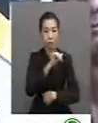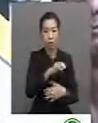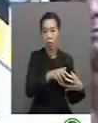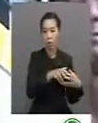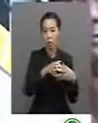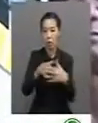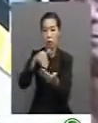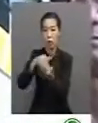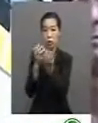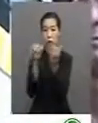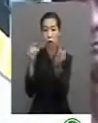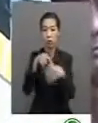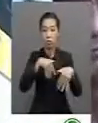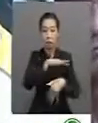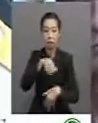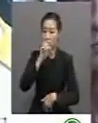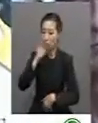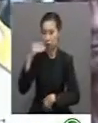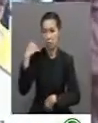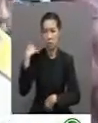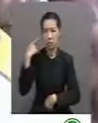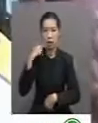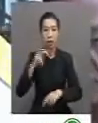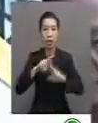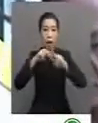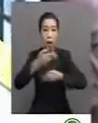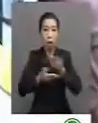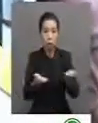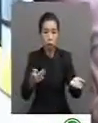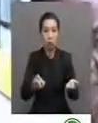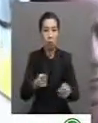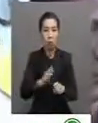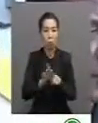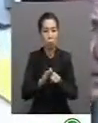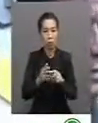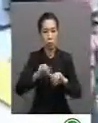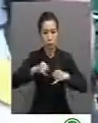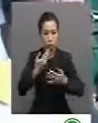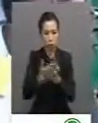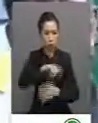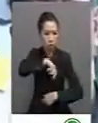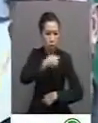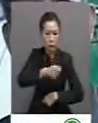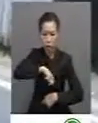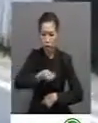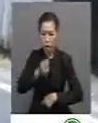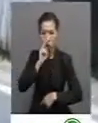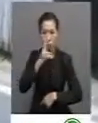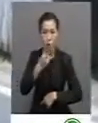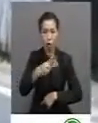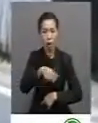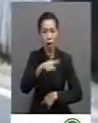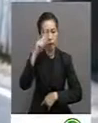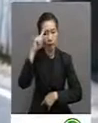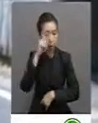รมอำเภอรัตนบุรีบอกว่ามีการเรียกเก็บเงินค่าเช่าพื้นที่ซ้ำซ้อนทางอำเภอจึงเชิญเทศบาลตำบลรัตนบุ